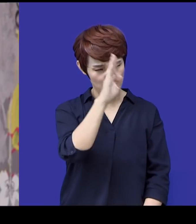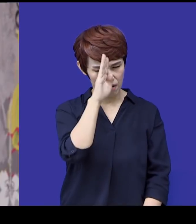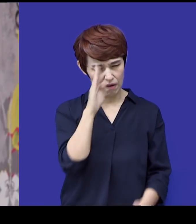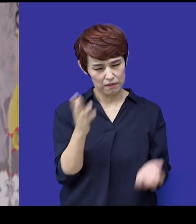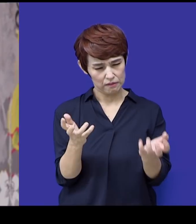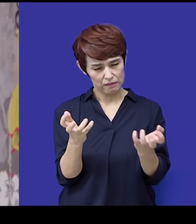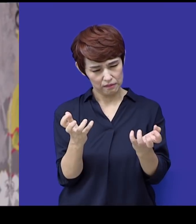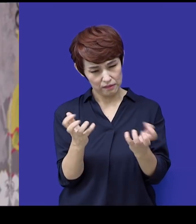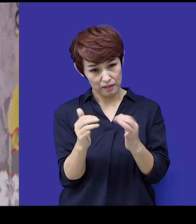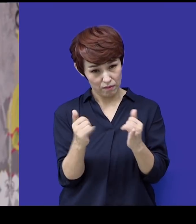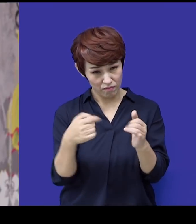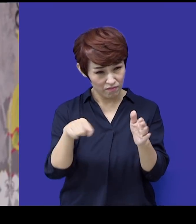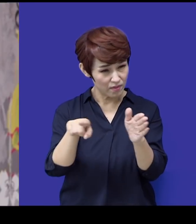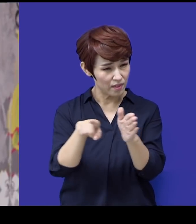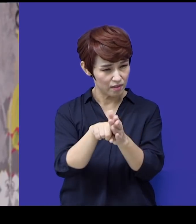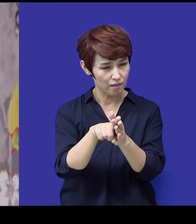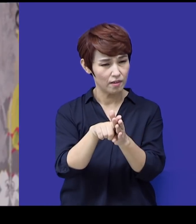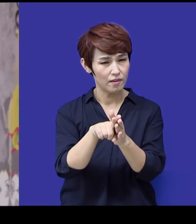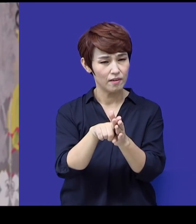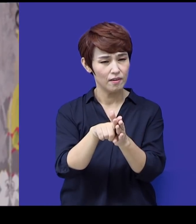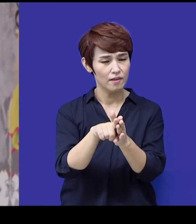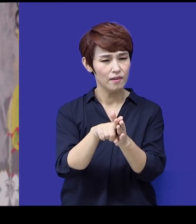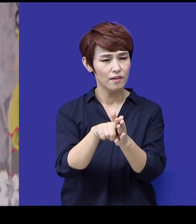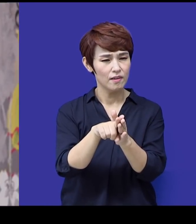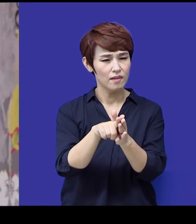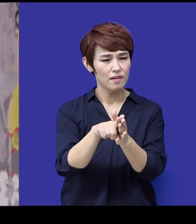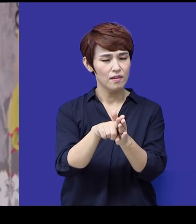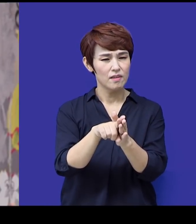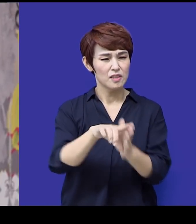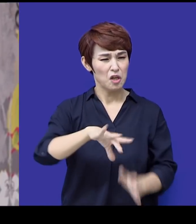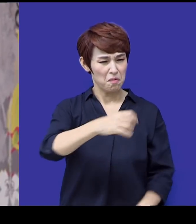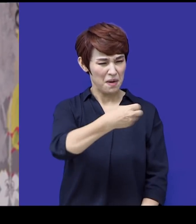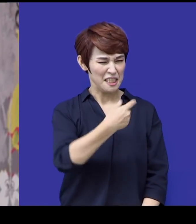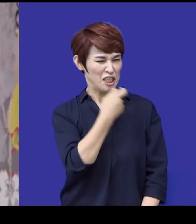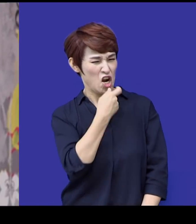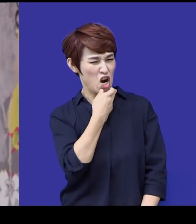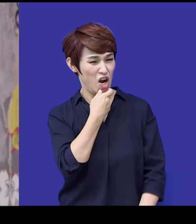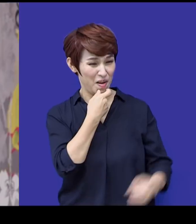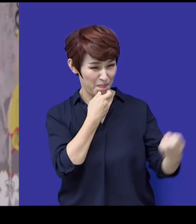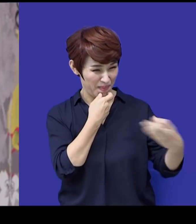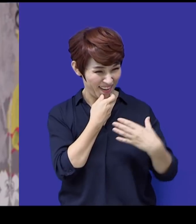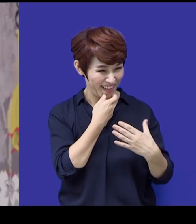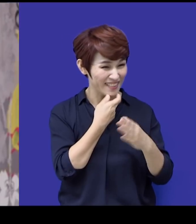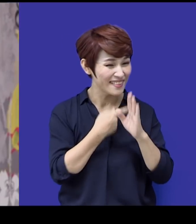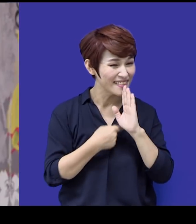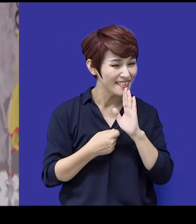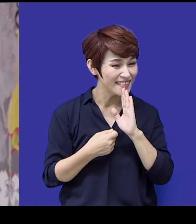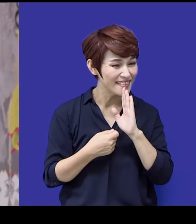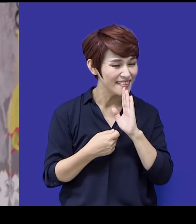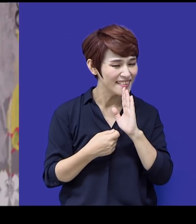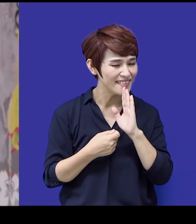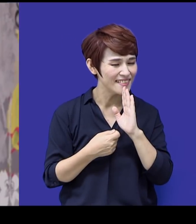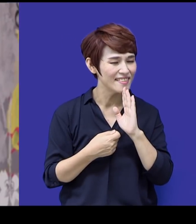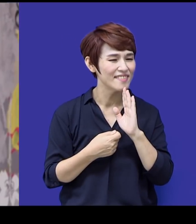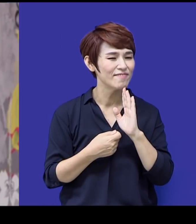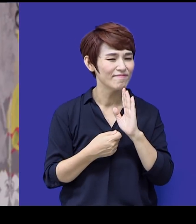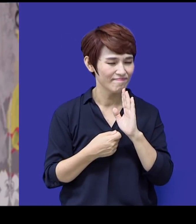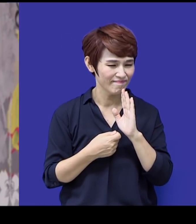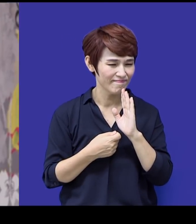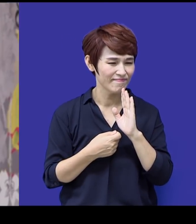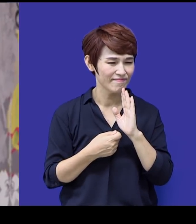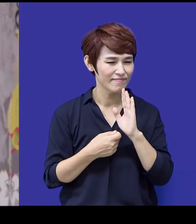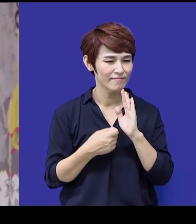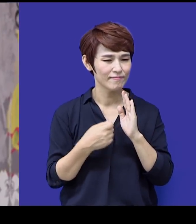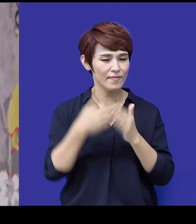환자들을 위해서 그렇게 처음에는 싫다고 하고 뭐 이렇게, 이렇게 하곤 했지만은 그래도 여기